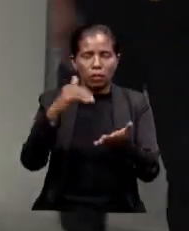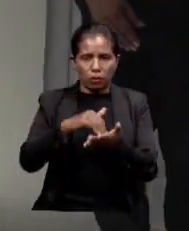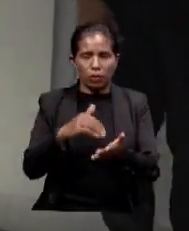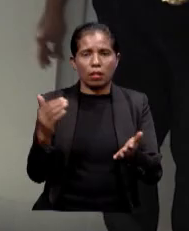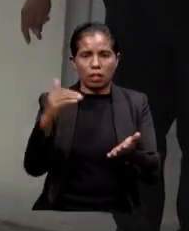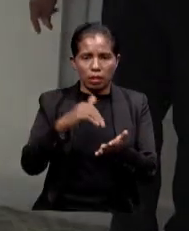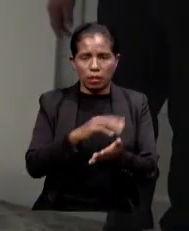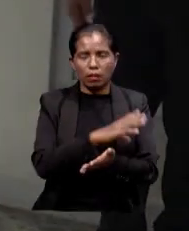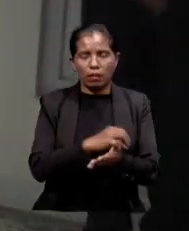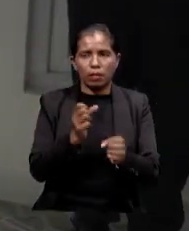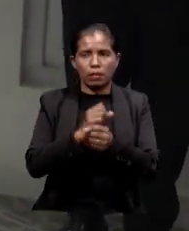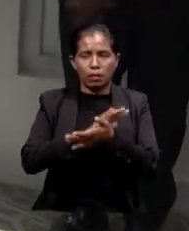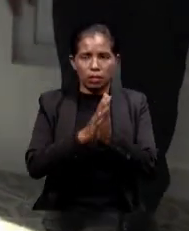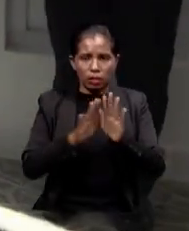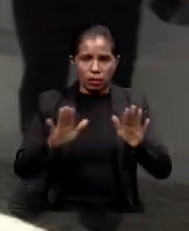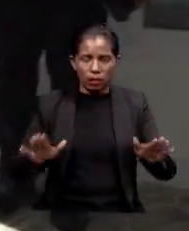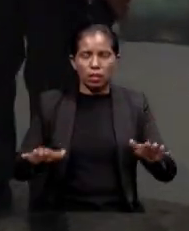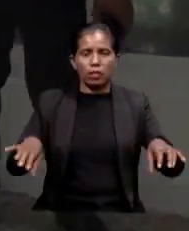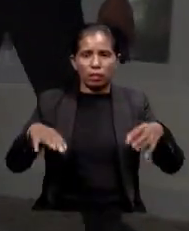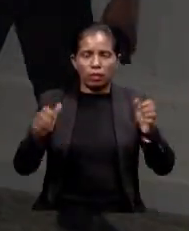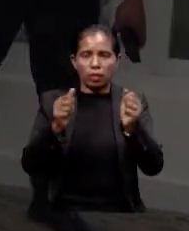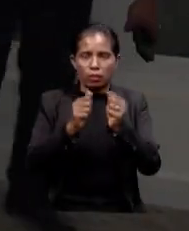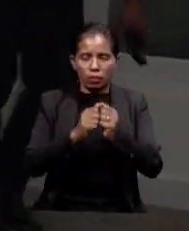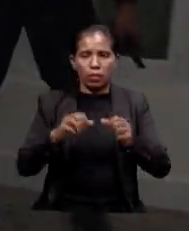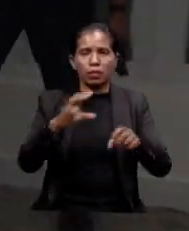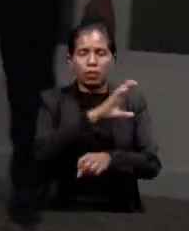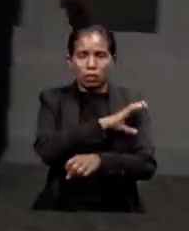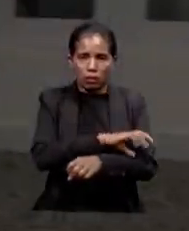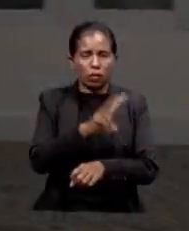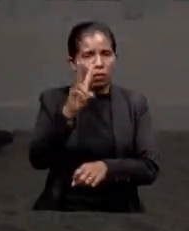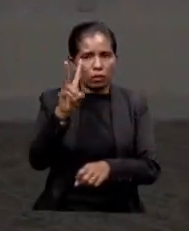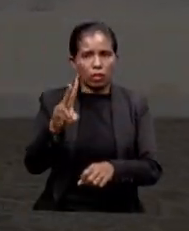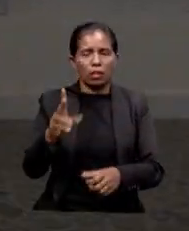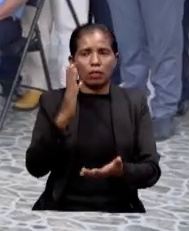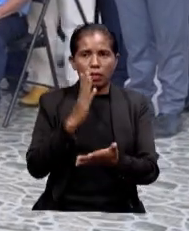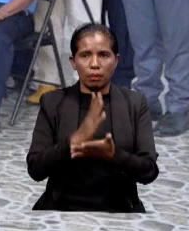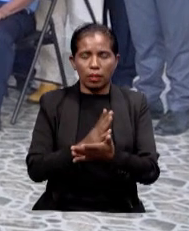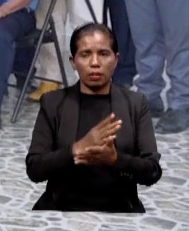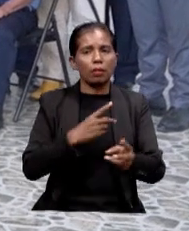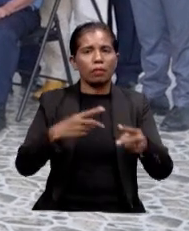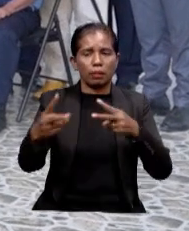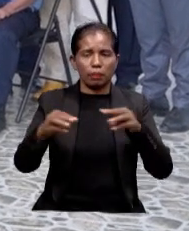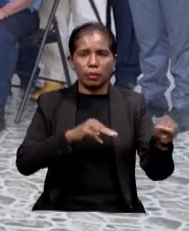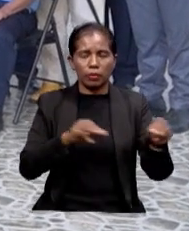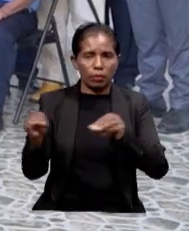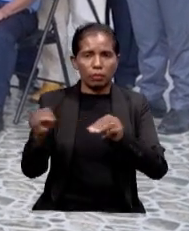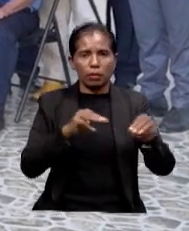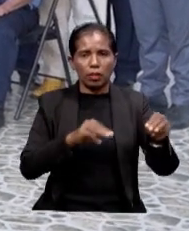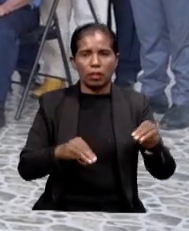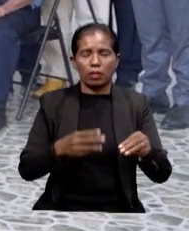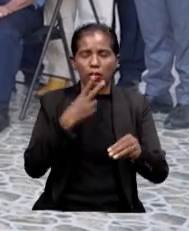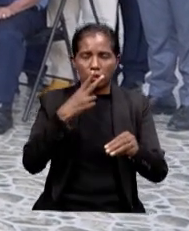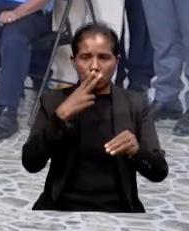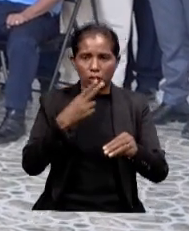bele halo amizade servisu entre institusaun seguransa ruane, atu kombate movimento ilegal, sigaru,